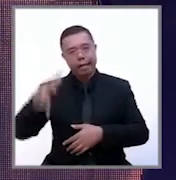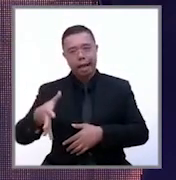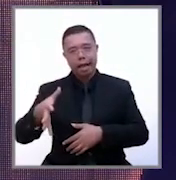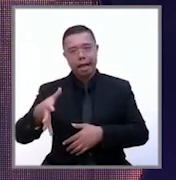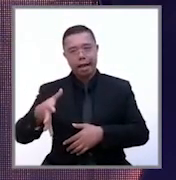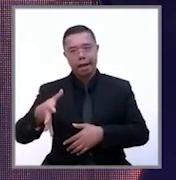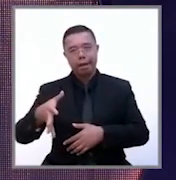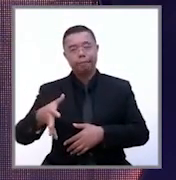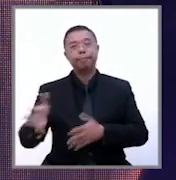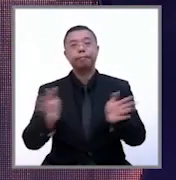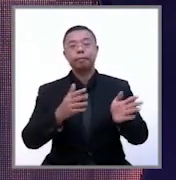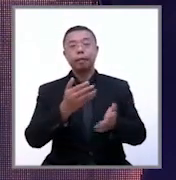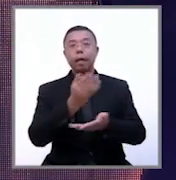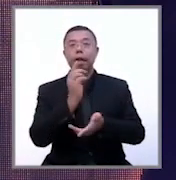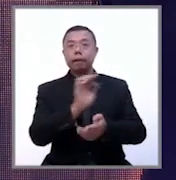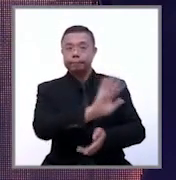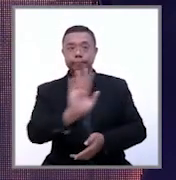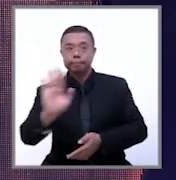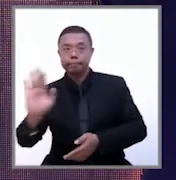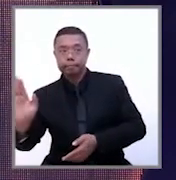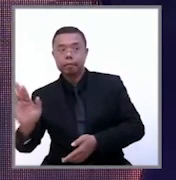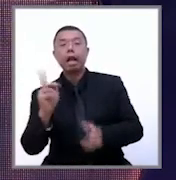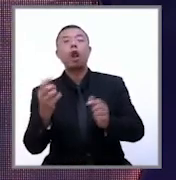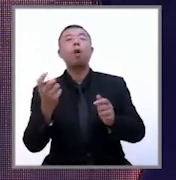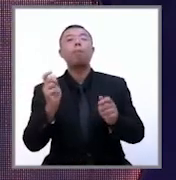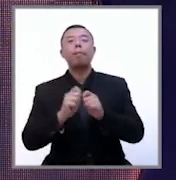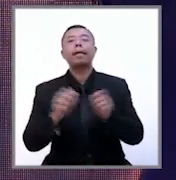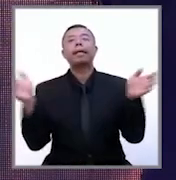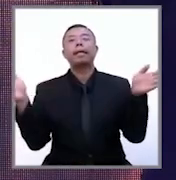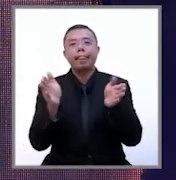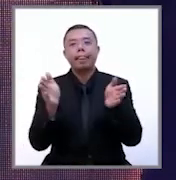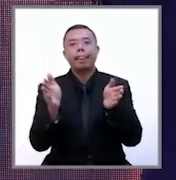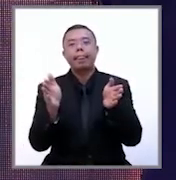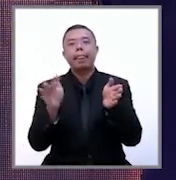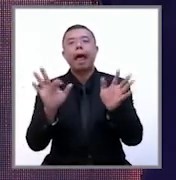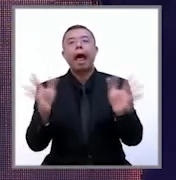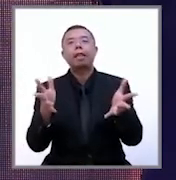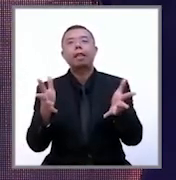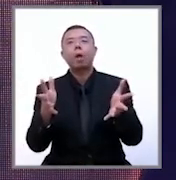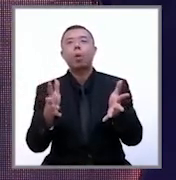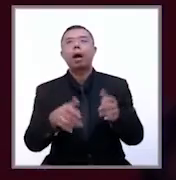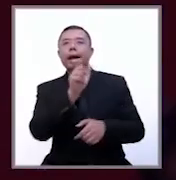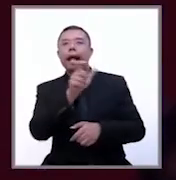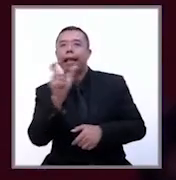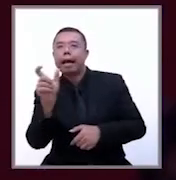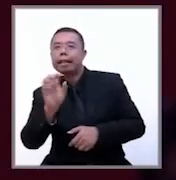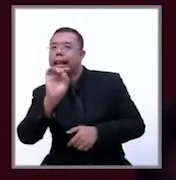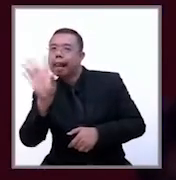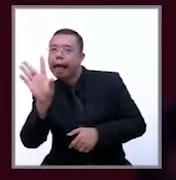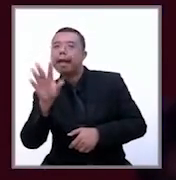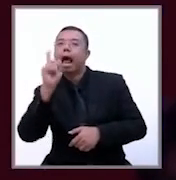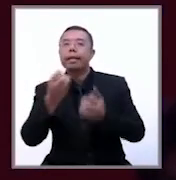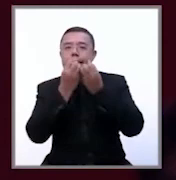desa bapak-bapak jika akan menggunakan singkatan atau terminologi mohon disertai dengan